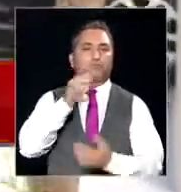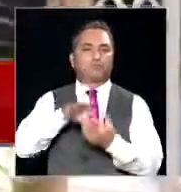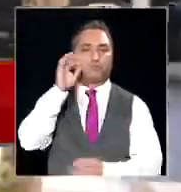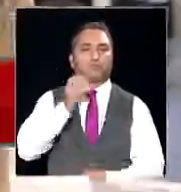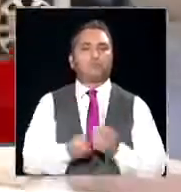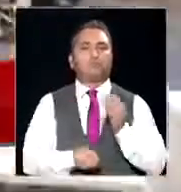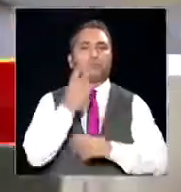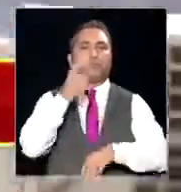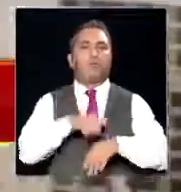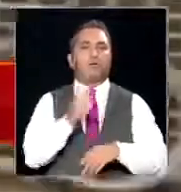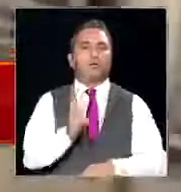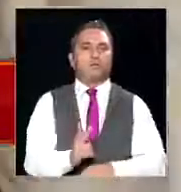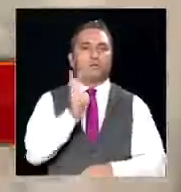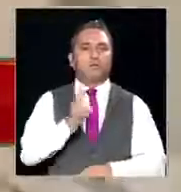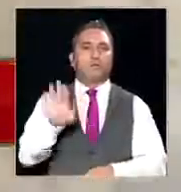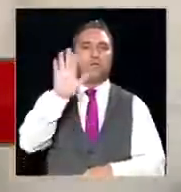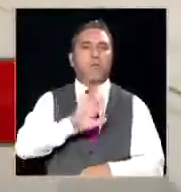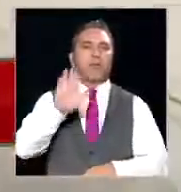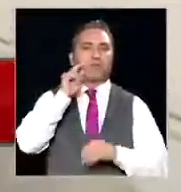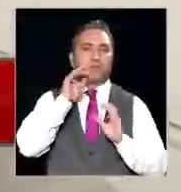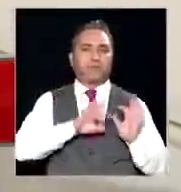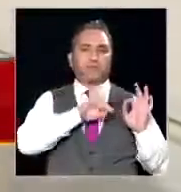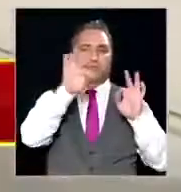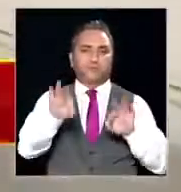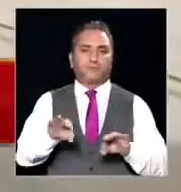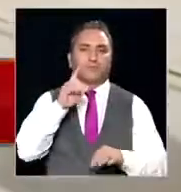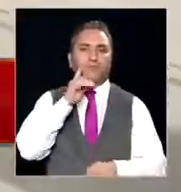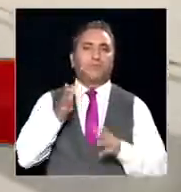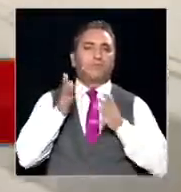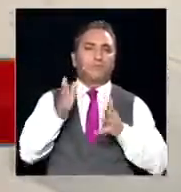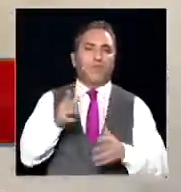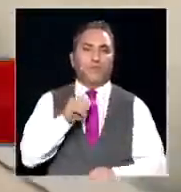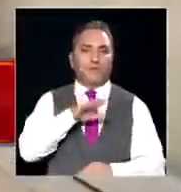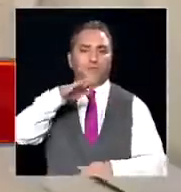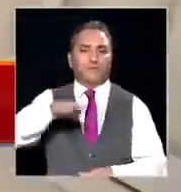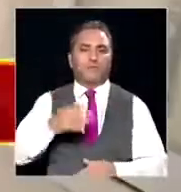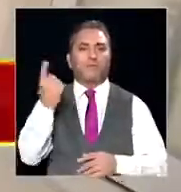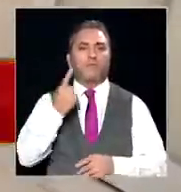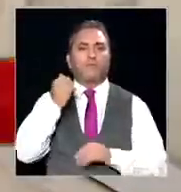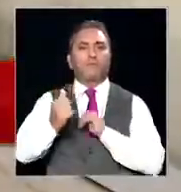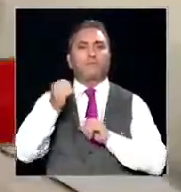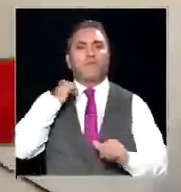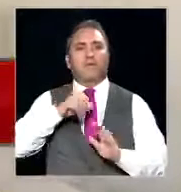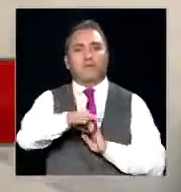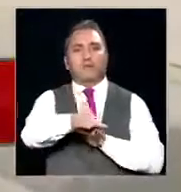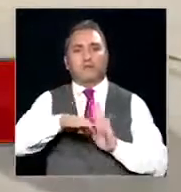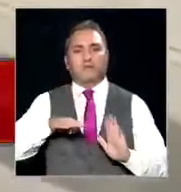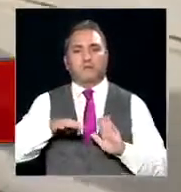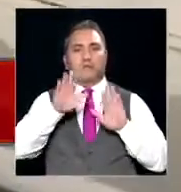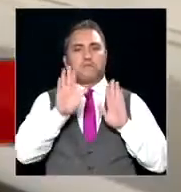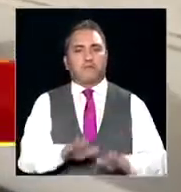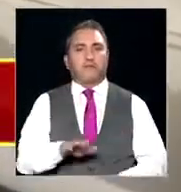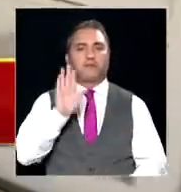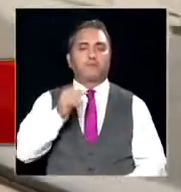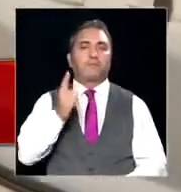7 sıralarında Maltepe'deki kuru yemiş deposunun önüne geldiler. Minibüslerini deponun arkasına yaklaştırdılar ve